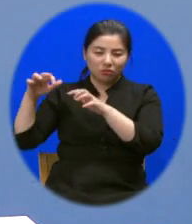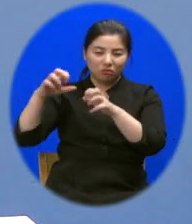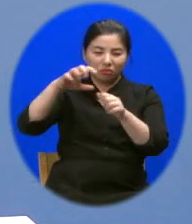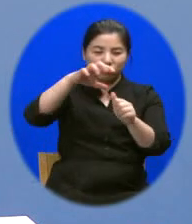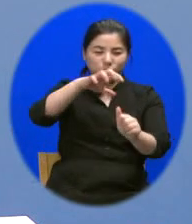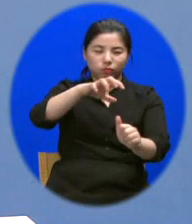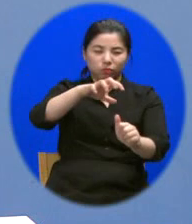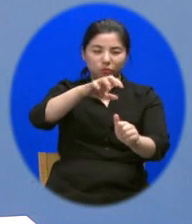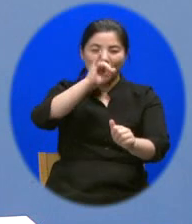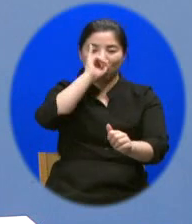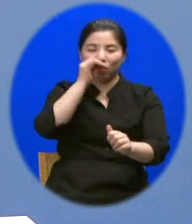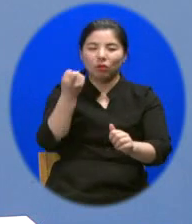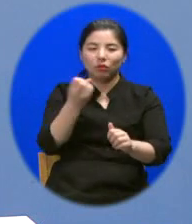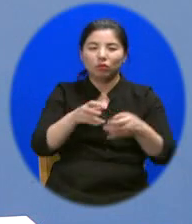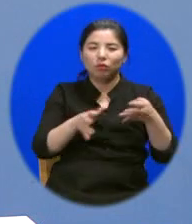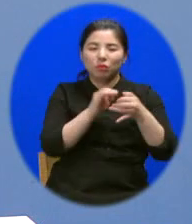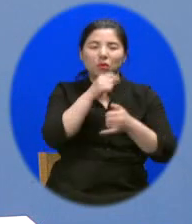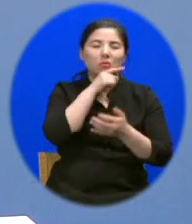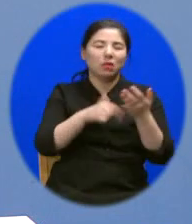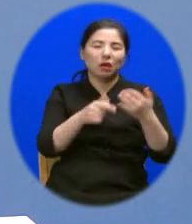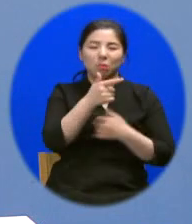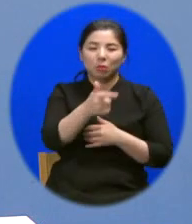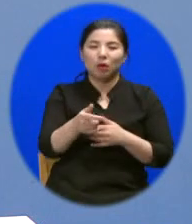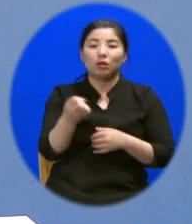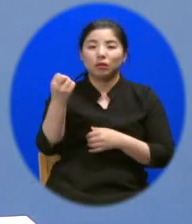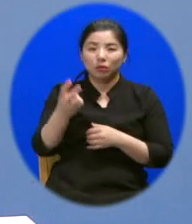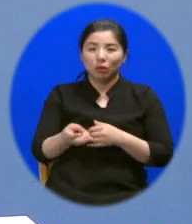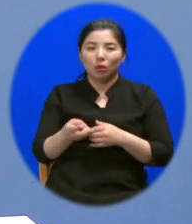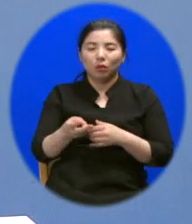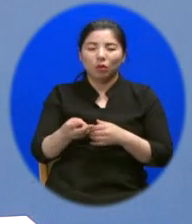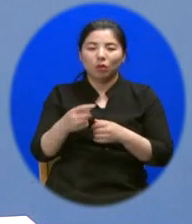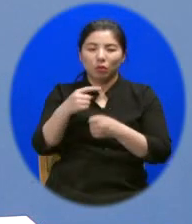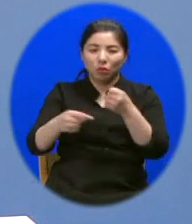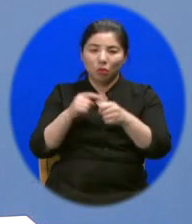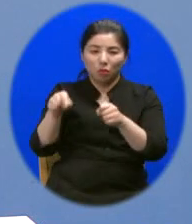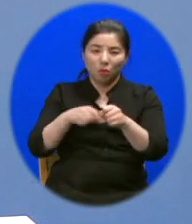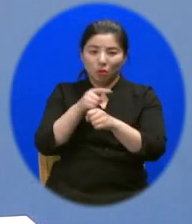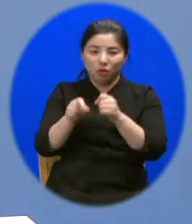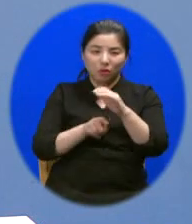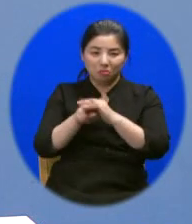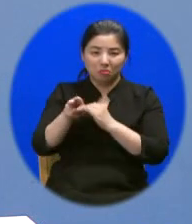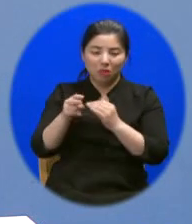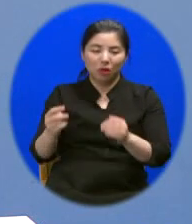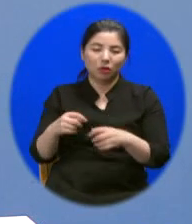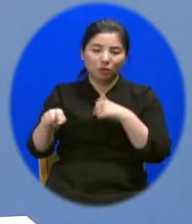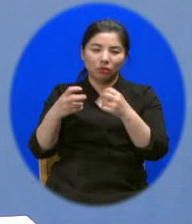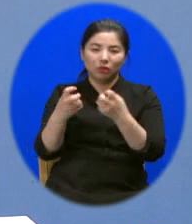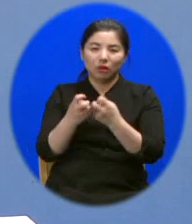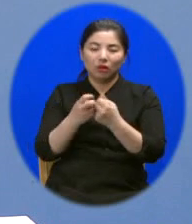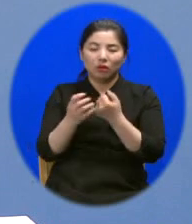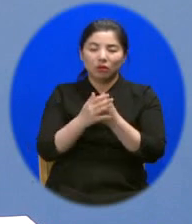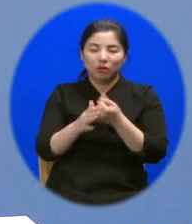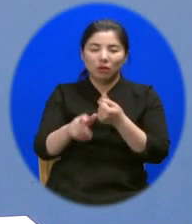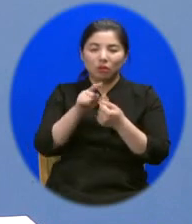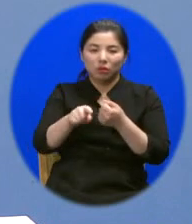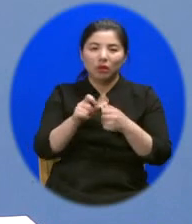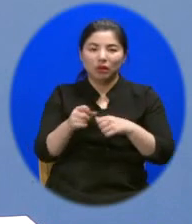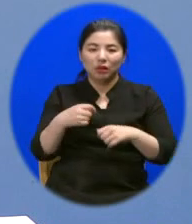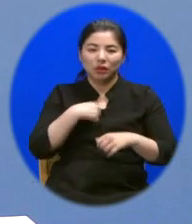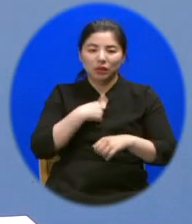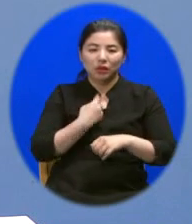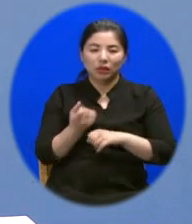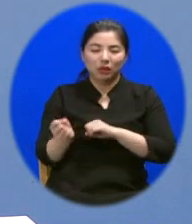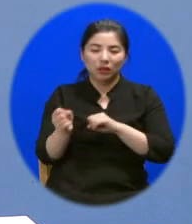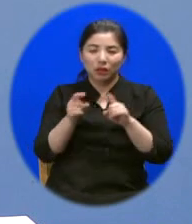도움 인들이 가장 큰 피해가 심각합니다 또 하나는 탈원전 정책으로 인해서 우리 자체의 재생의 에너지